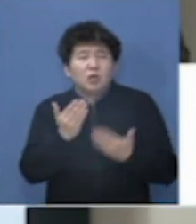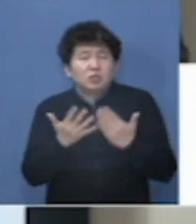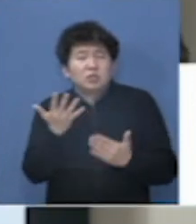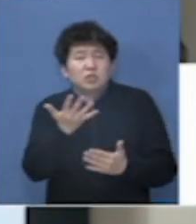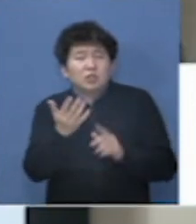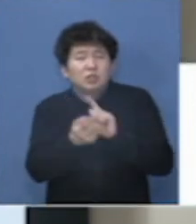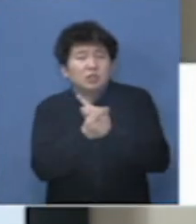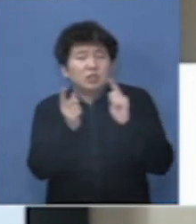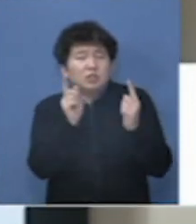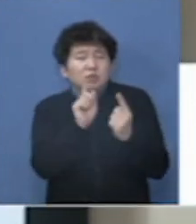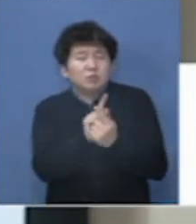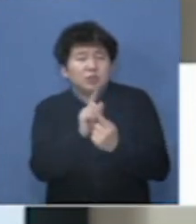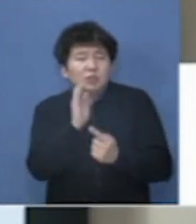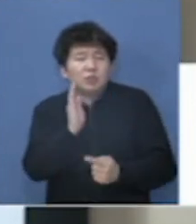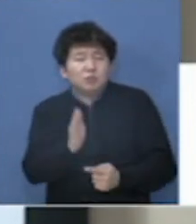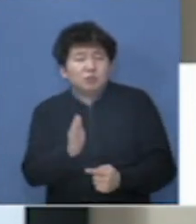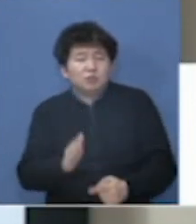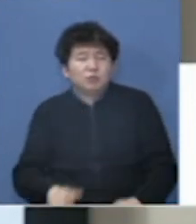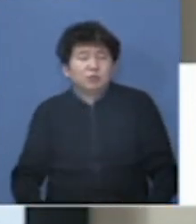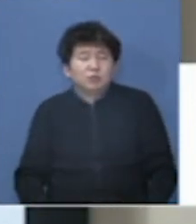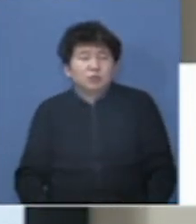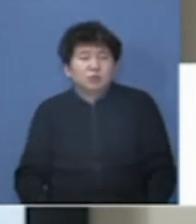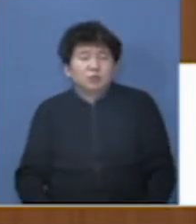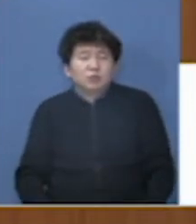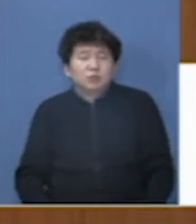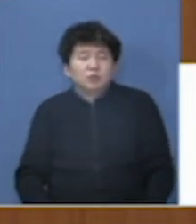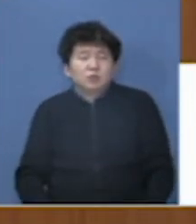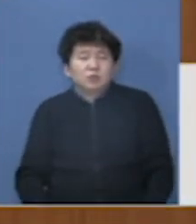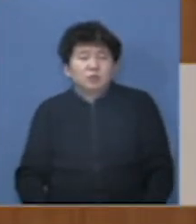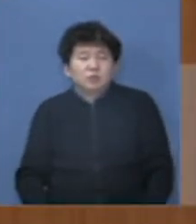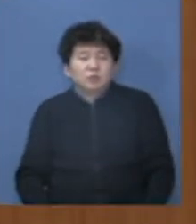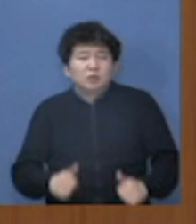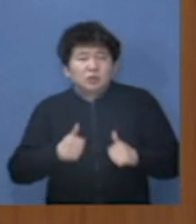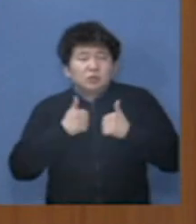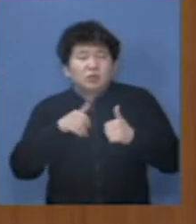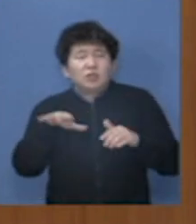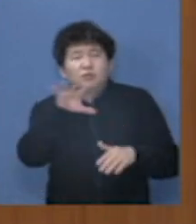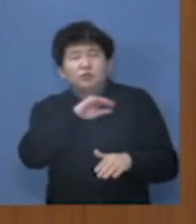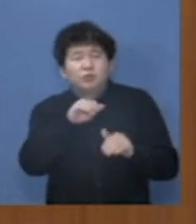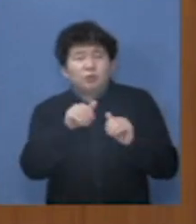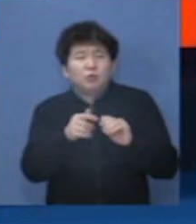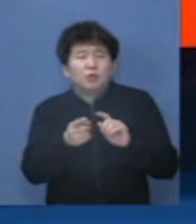әрекет ету жоспары жасалды. Салтан Кеңесбекқызы, Алия Сембинова, Елнұр Нұрайханов, Алтай ақпарат.